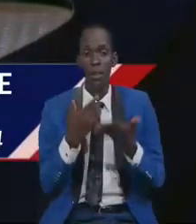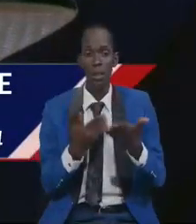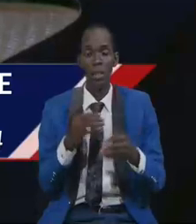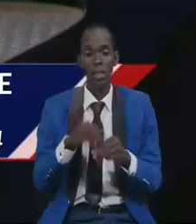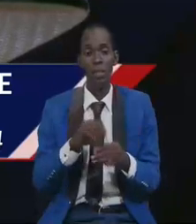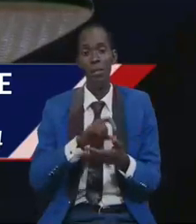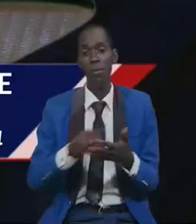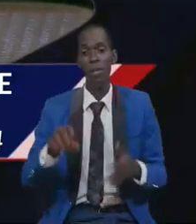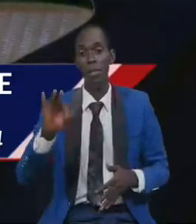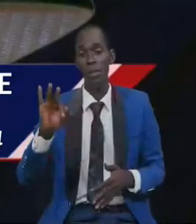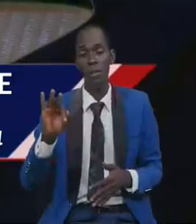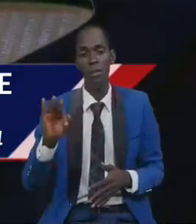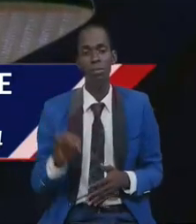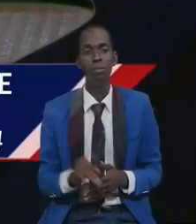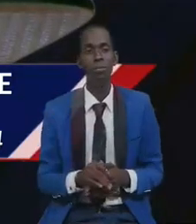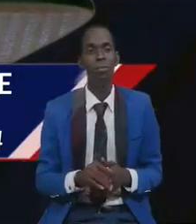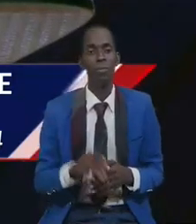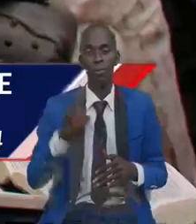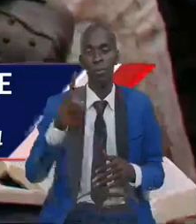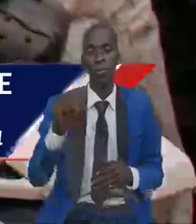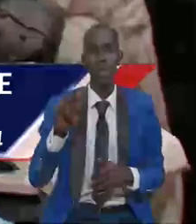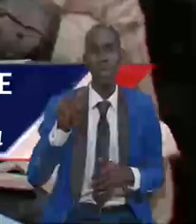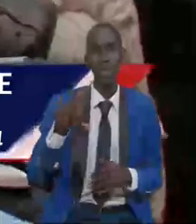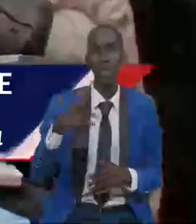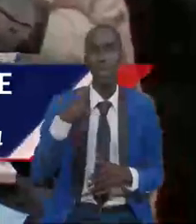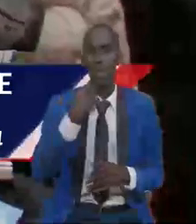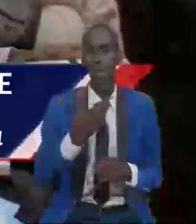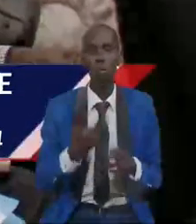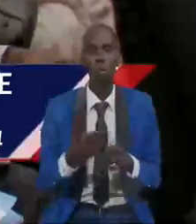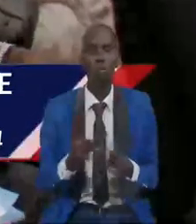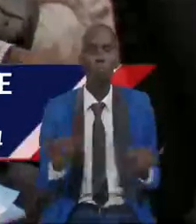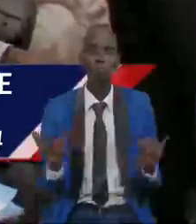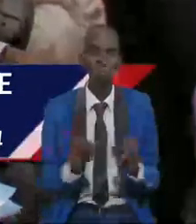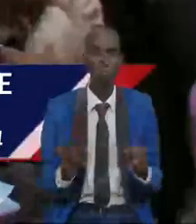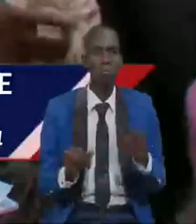Daniel, nommé Belshazzar, fut